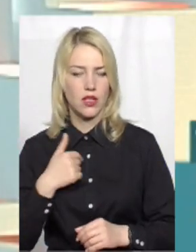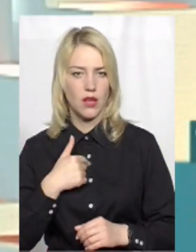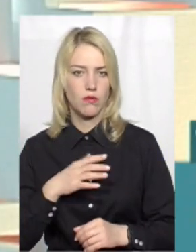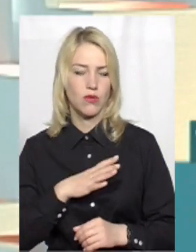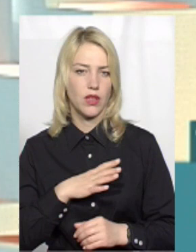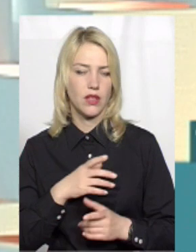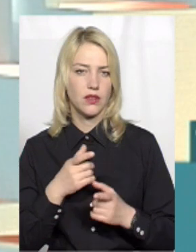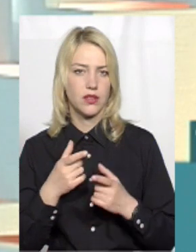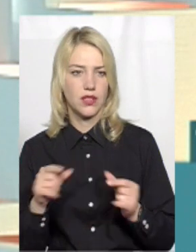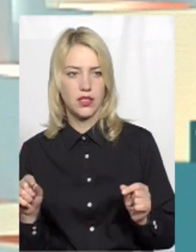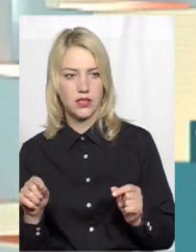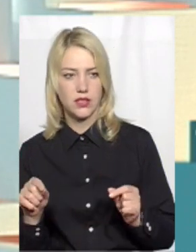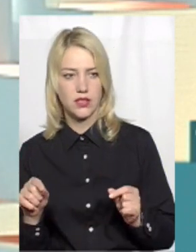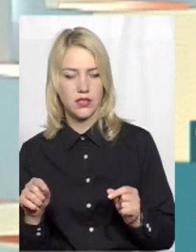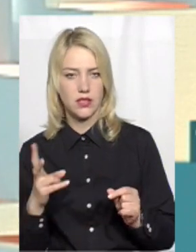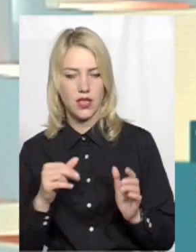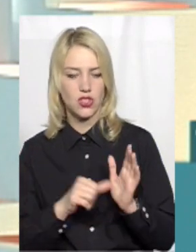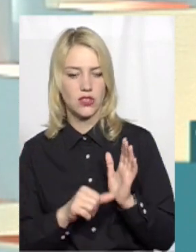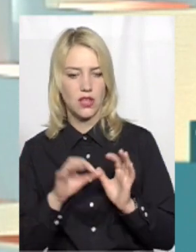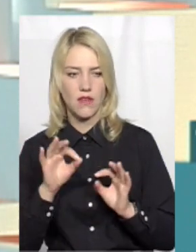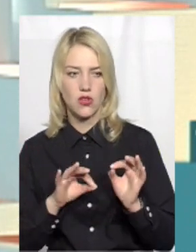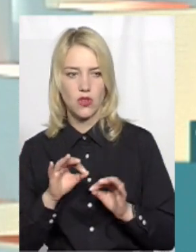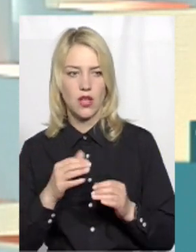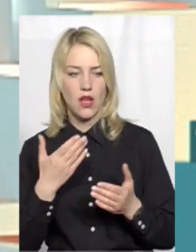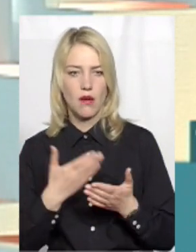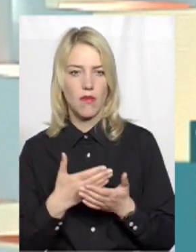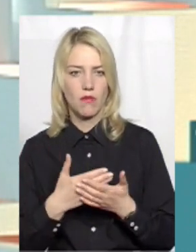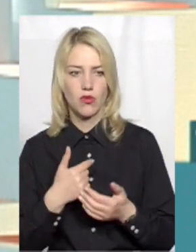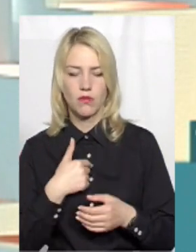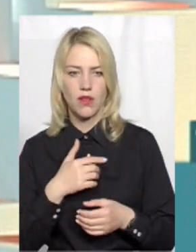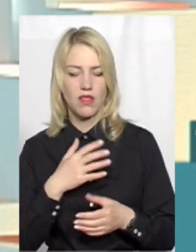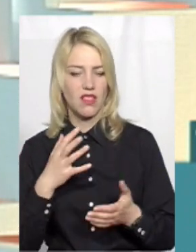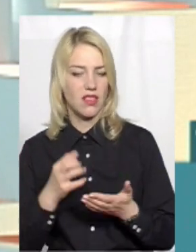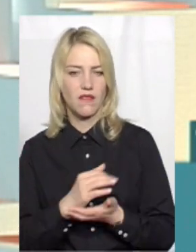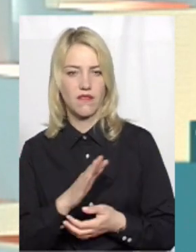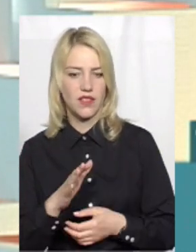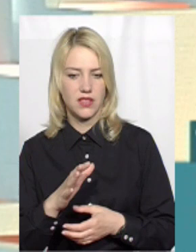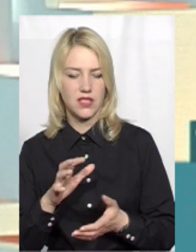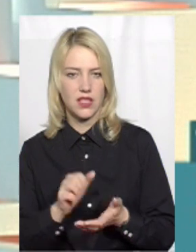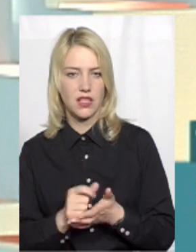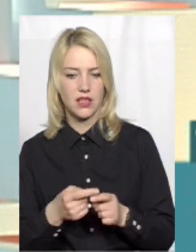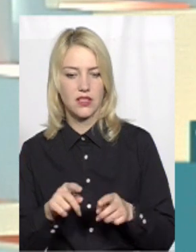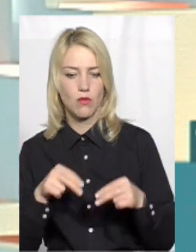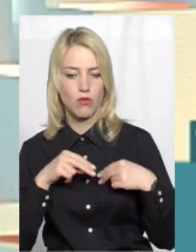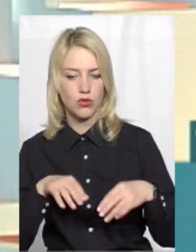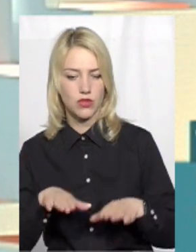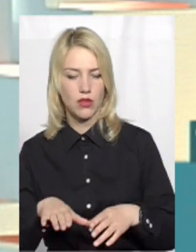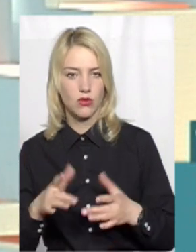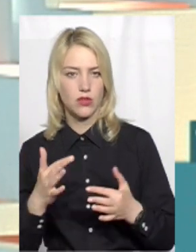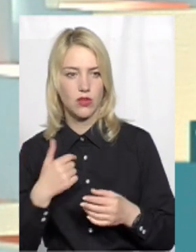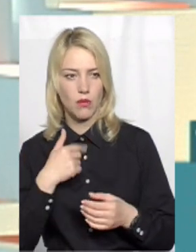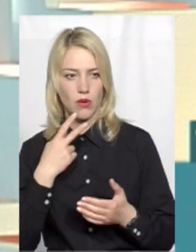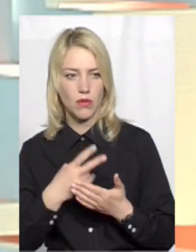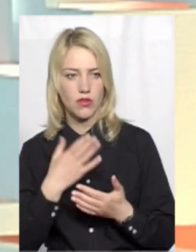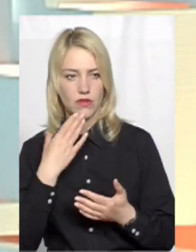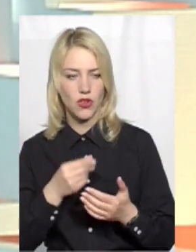була десь на 60% впевнена, що, мабуть, у мене все-таки не вийде зайняти цю посаду, оскільки я, побачивши